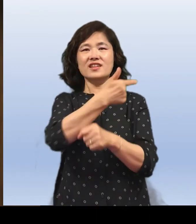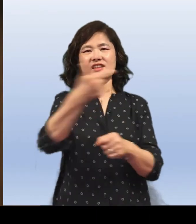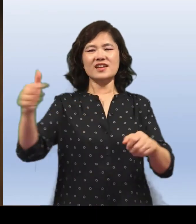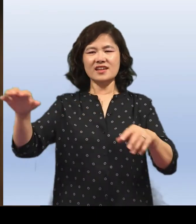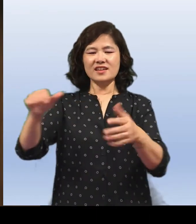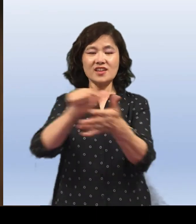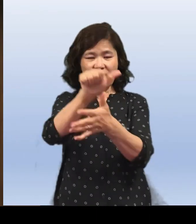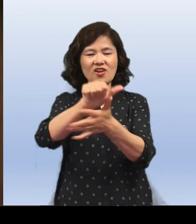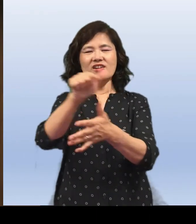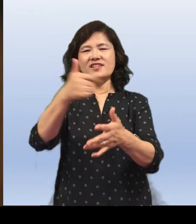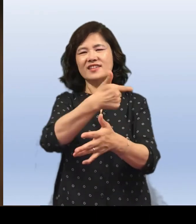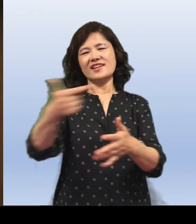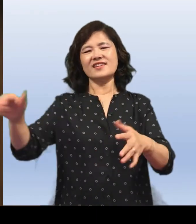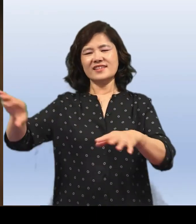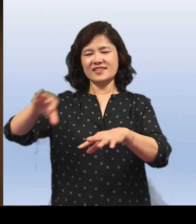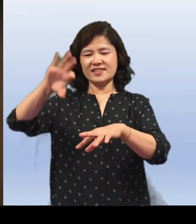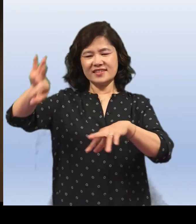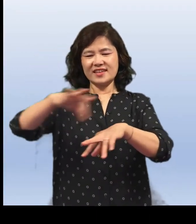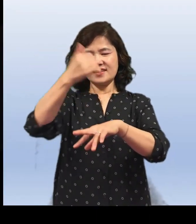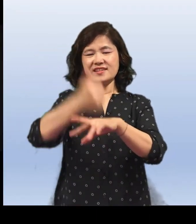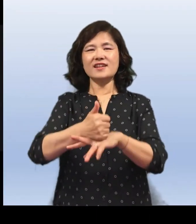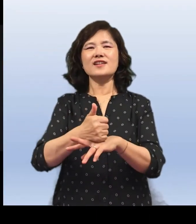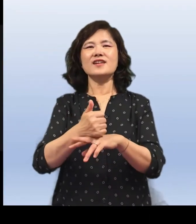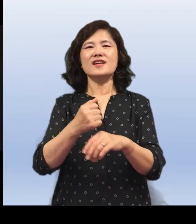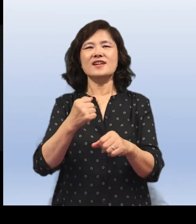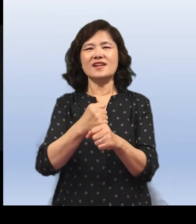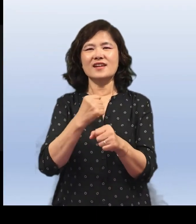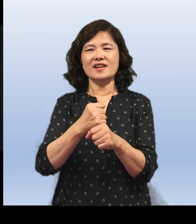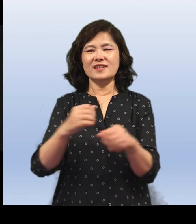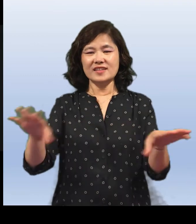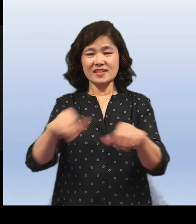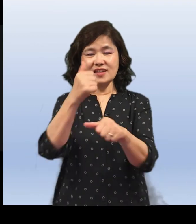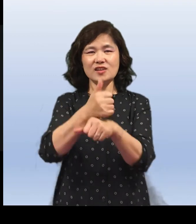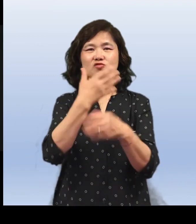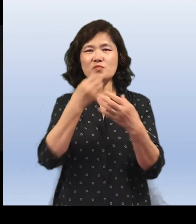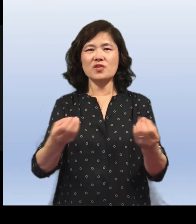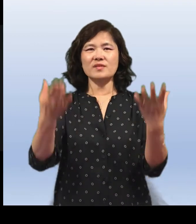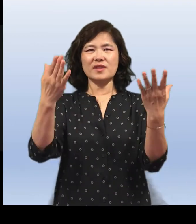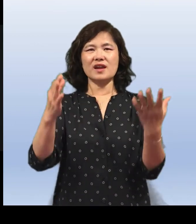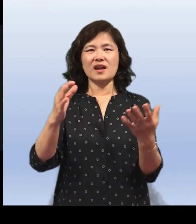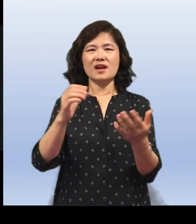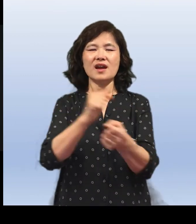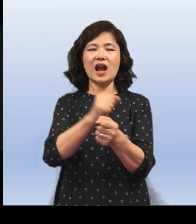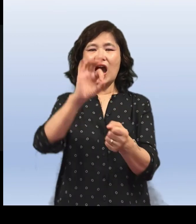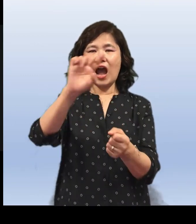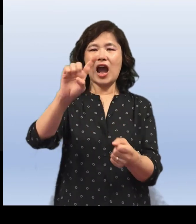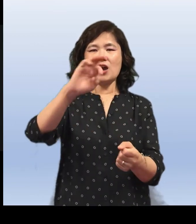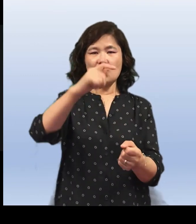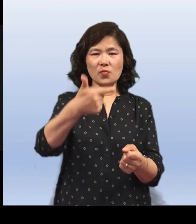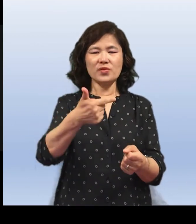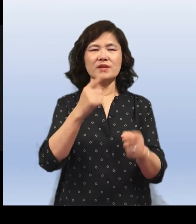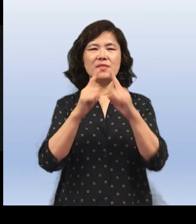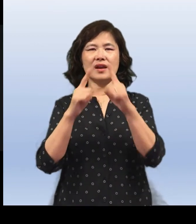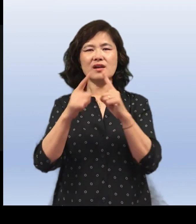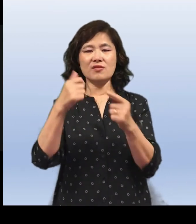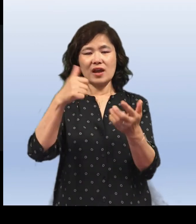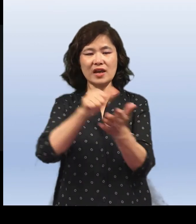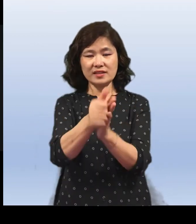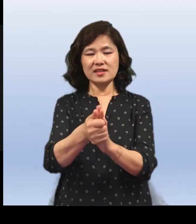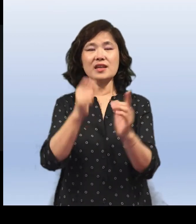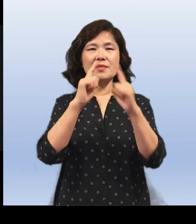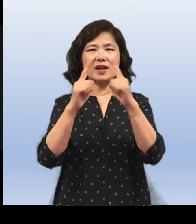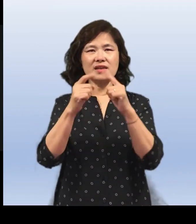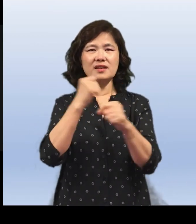축복권에 대해서 이렇게 설명하고 있습니다. 아론과 그의 아들들에게 말하여 이르기를 너희는 이스라엘 자손을 위하여